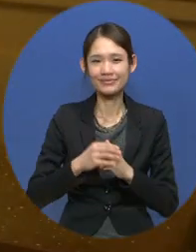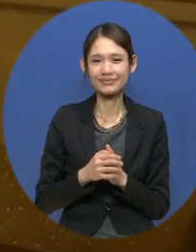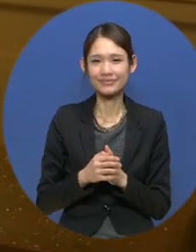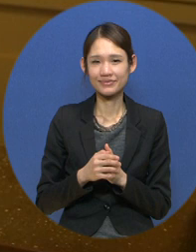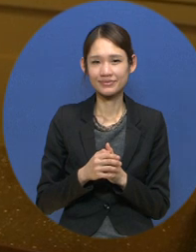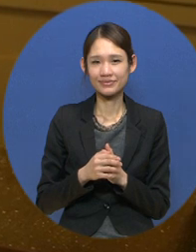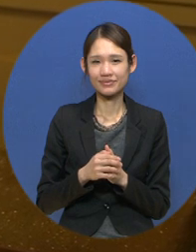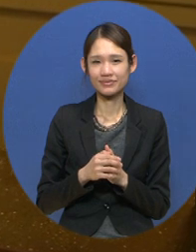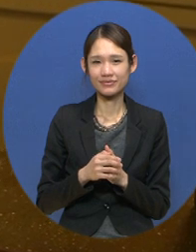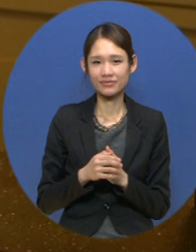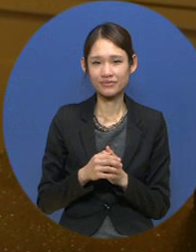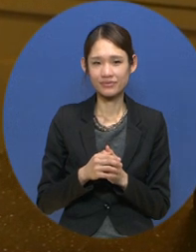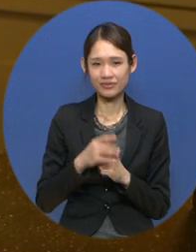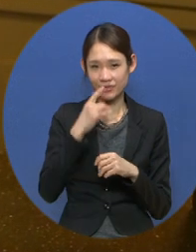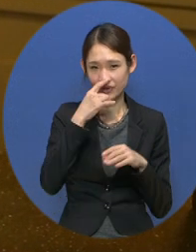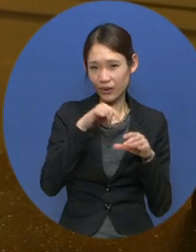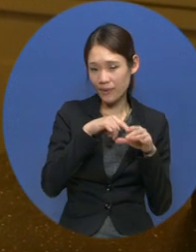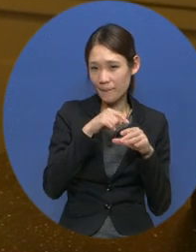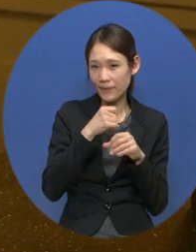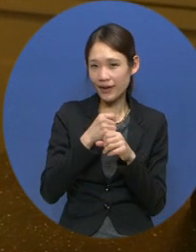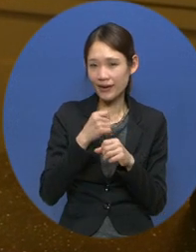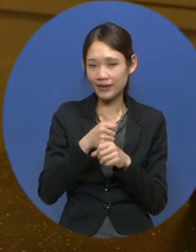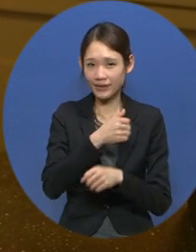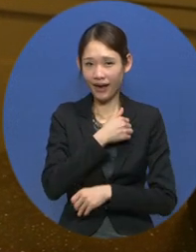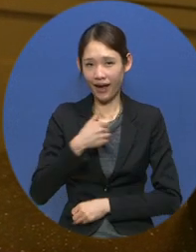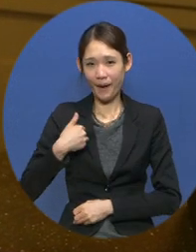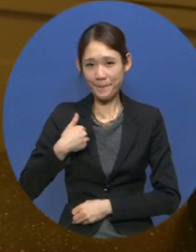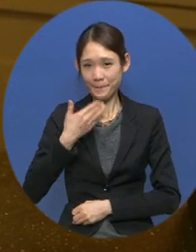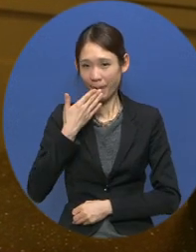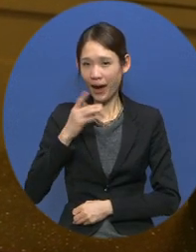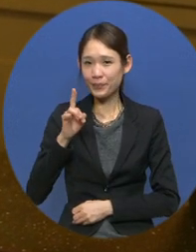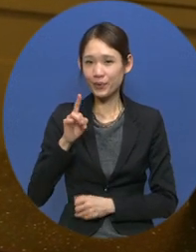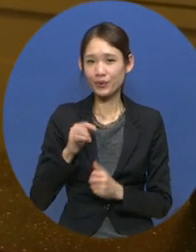어떤 음료 만드시는 거 자신 있으세요?